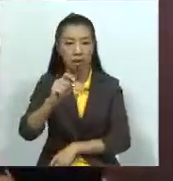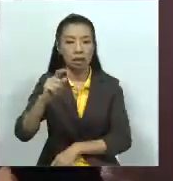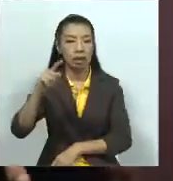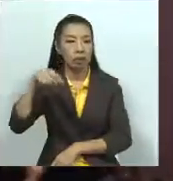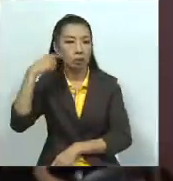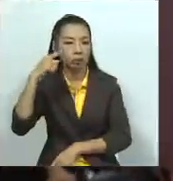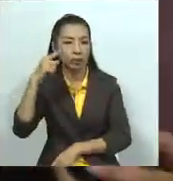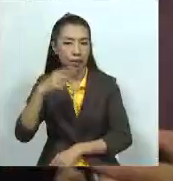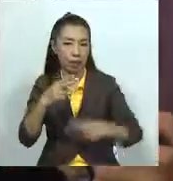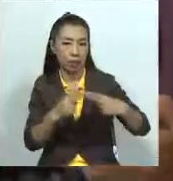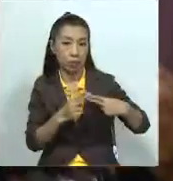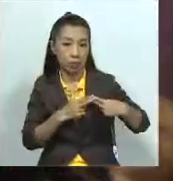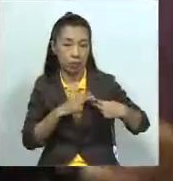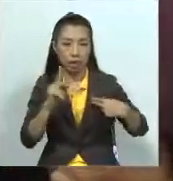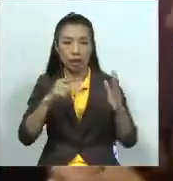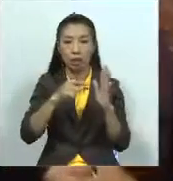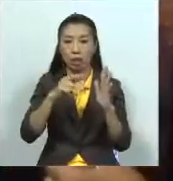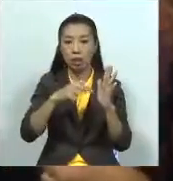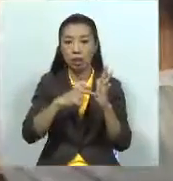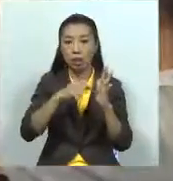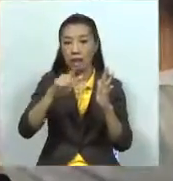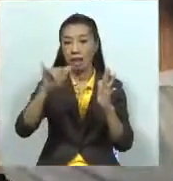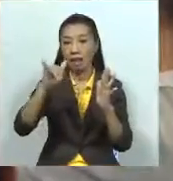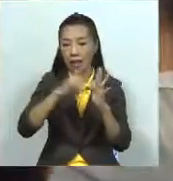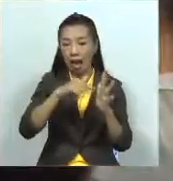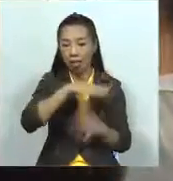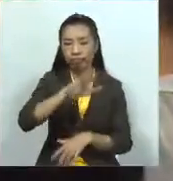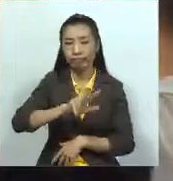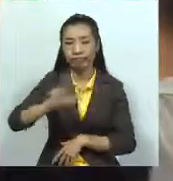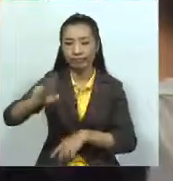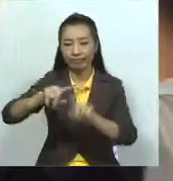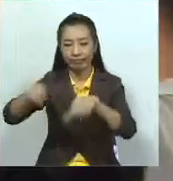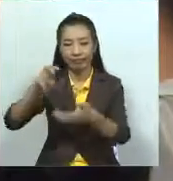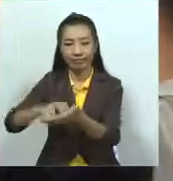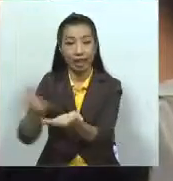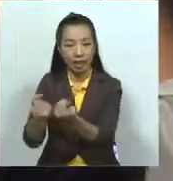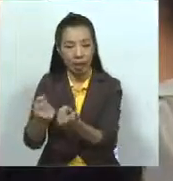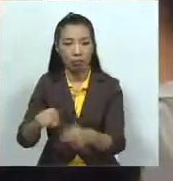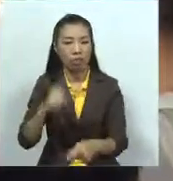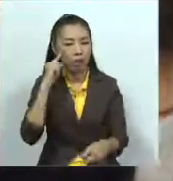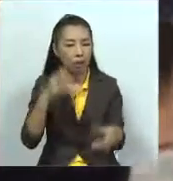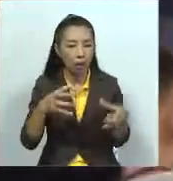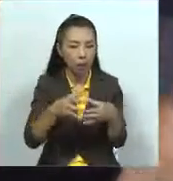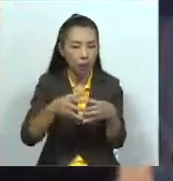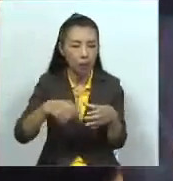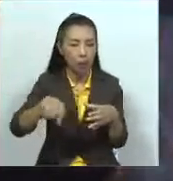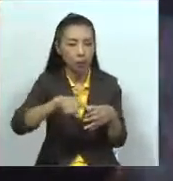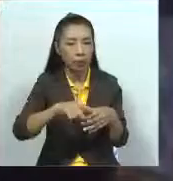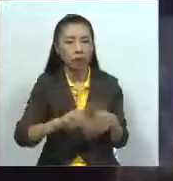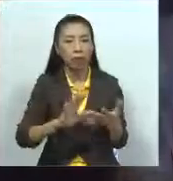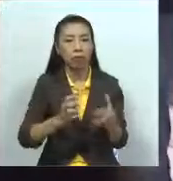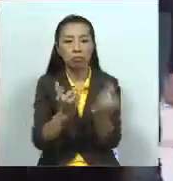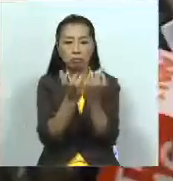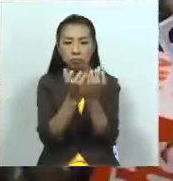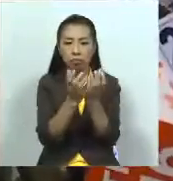ลยาโสพลพนิชขณะที่พรรคขนาดเล็กอย่างพรรคประชาชนปฏิรูปนายไพบูลย์นิติตะวันสสบัญชีรายชื่อ